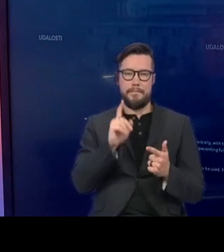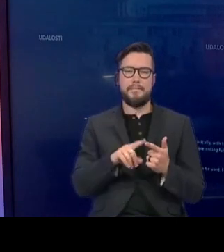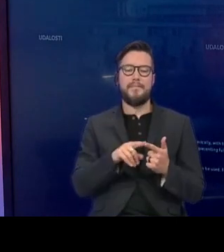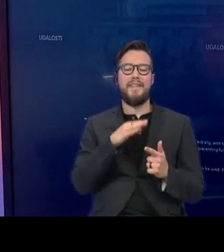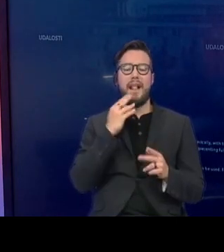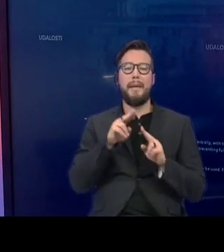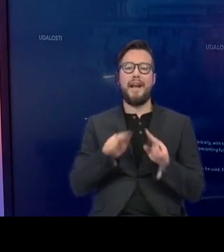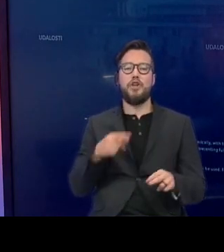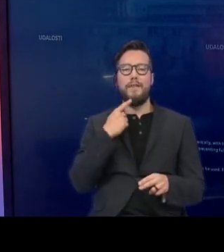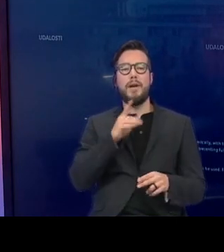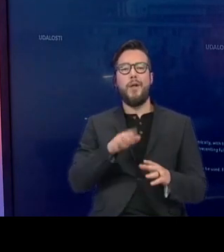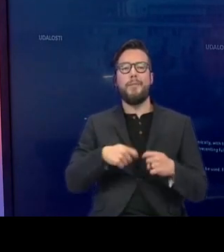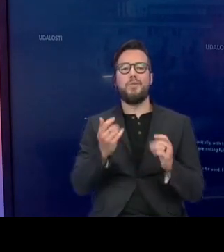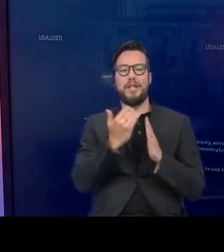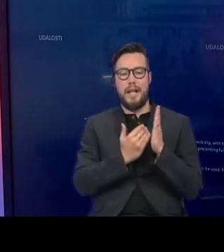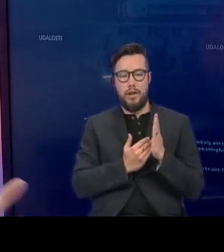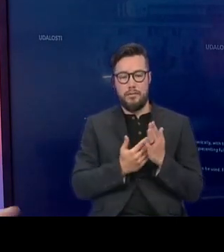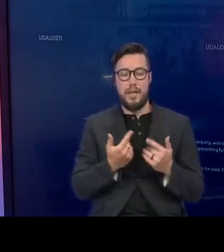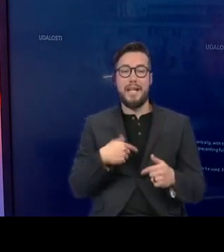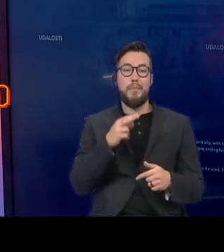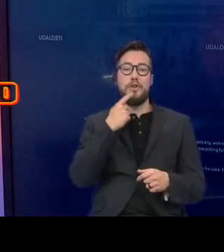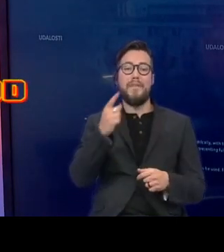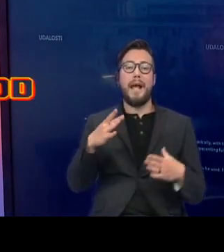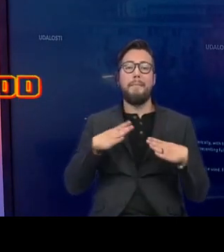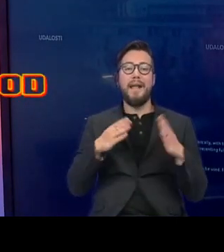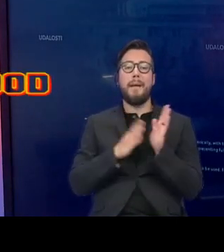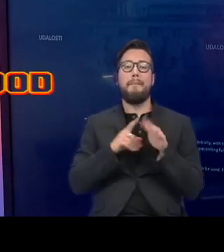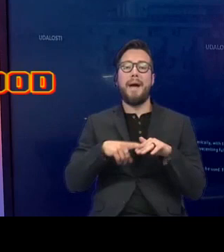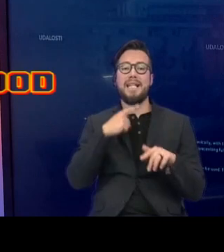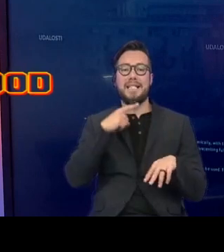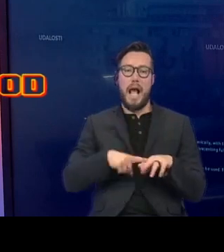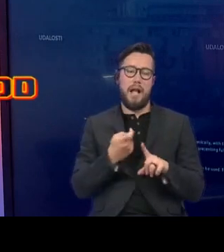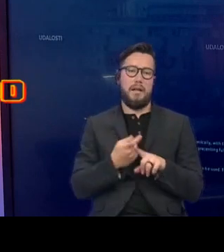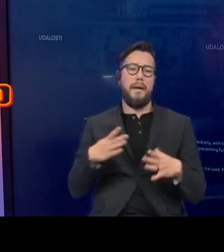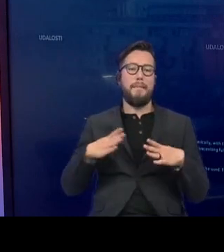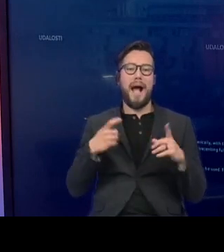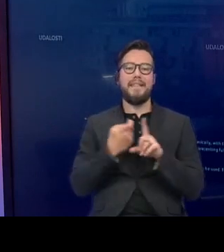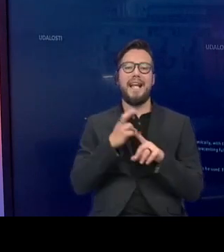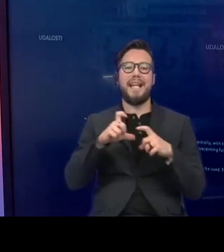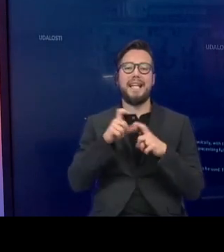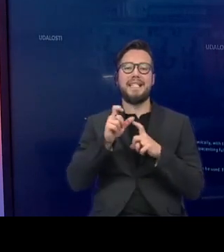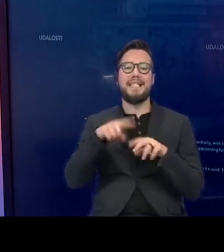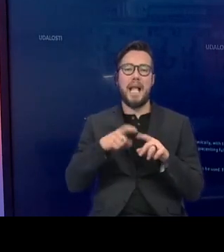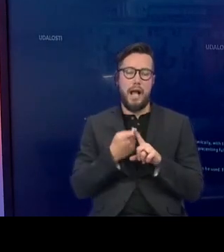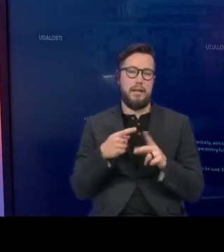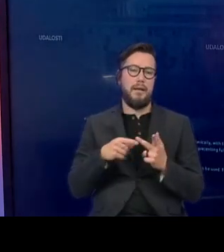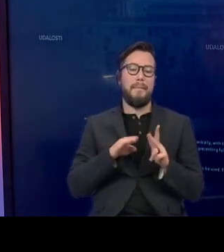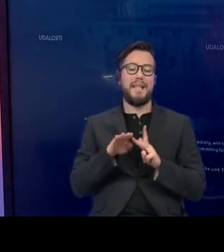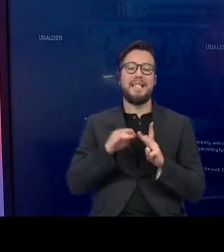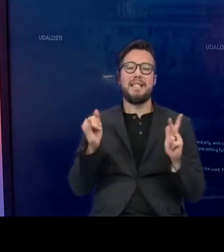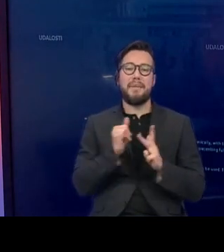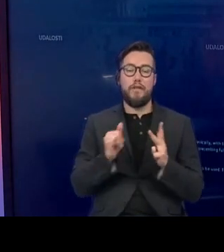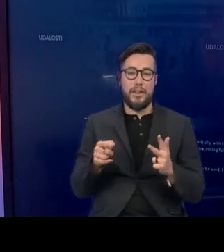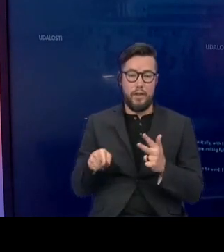veľa právnikov povedalo, že tam bol porušený zákon. Ja môžem hovoriť napríklad o pánovi Mazákovi, o pánovi Kresákovi a o mnohých ústavných právnikov, o ministrovi spravodlivosti,